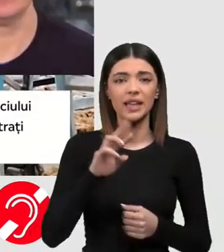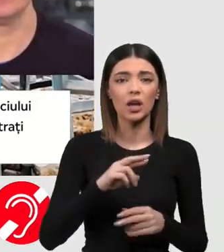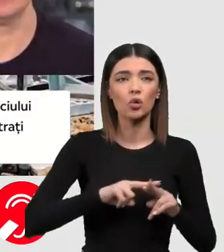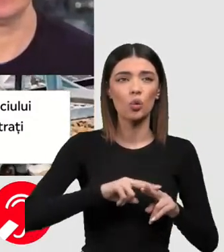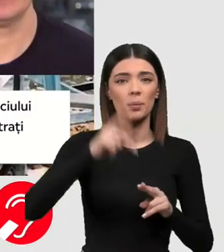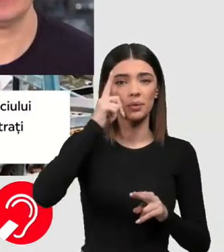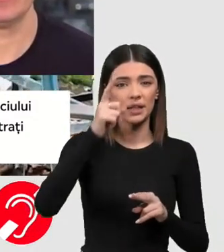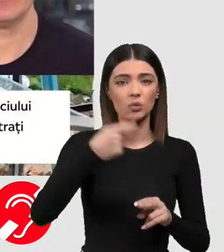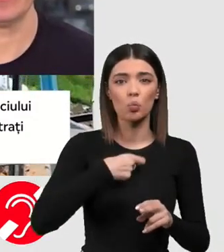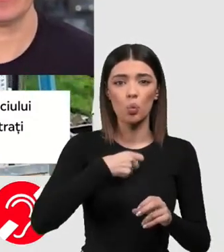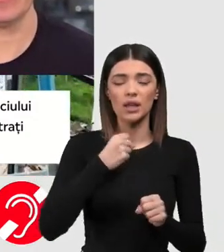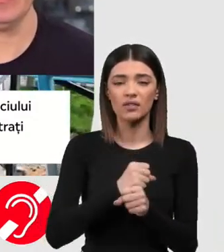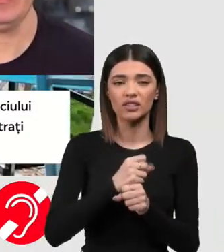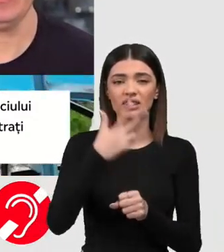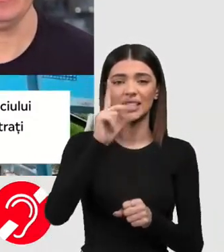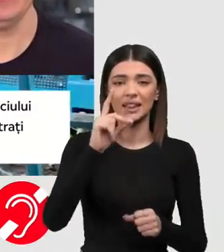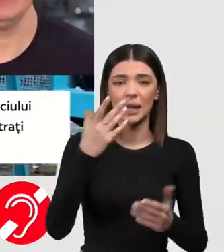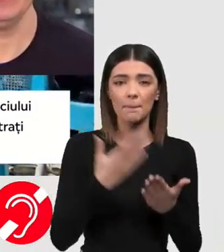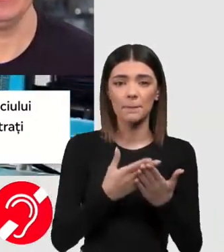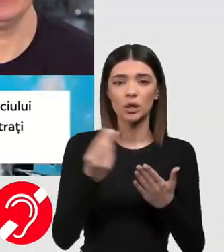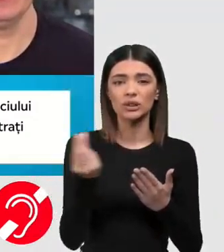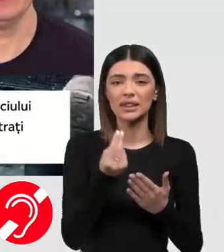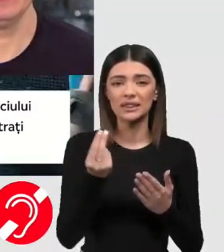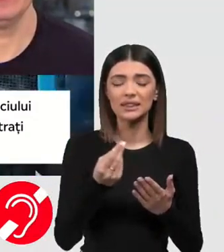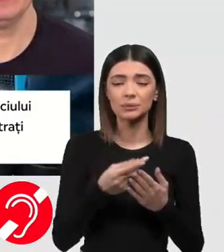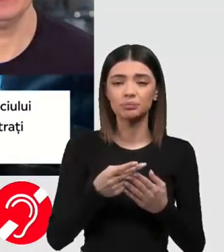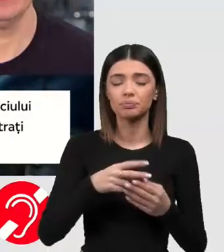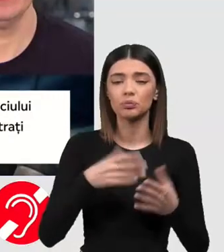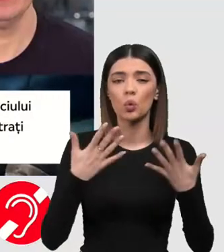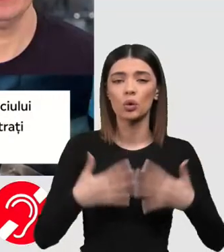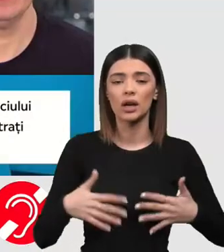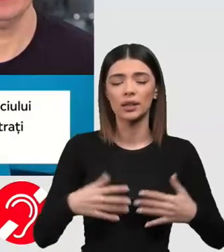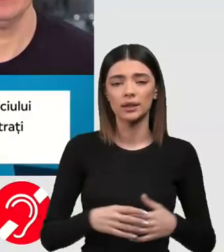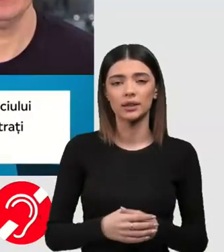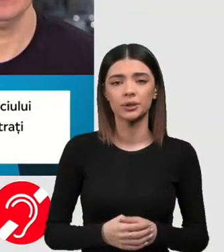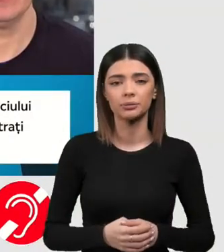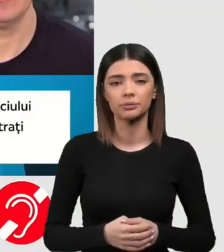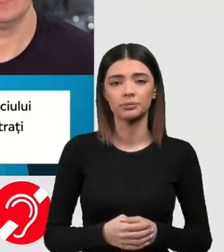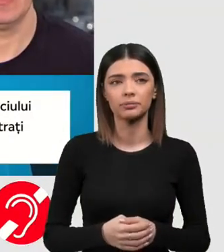viabilă este această tehnologie de 3D pentru reconstruirea Ucrainei?